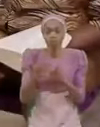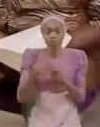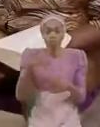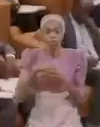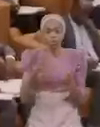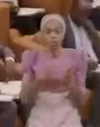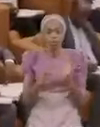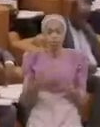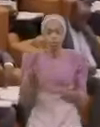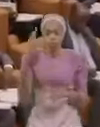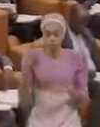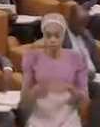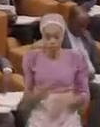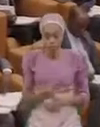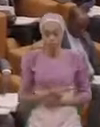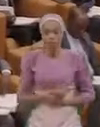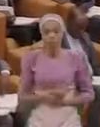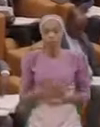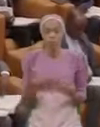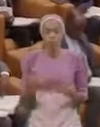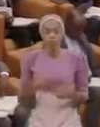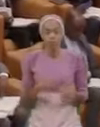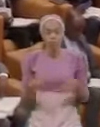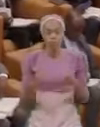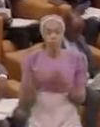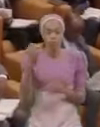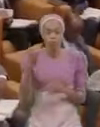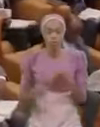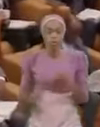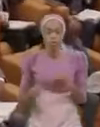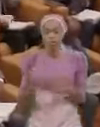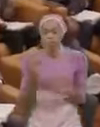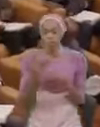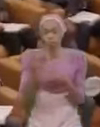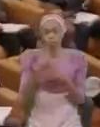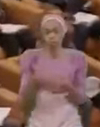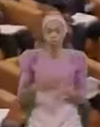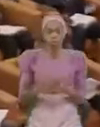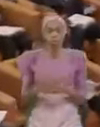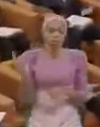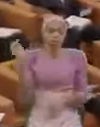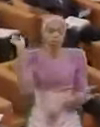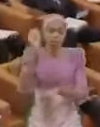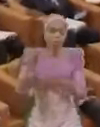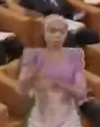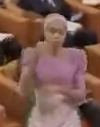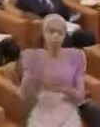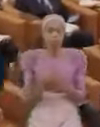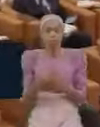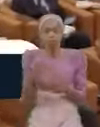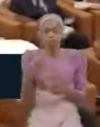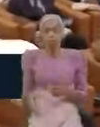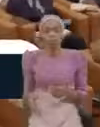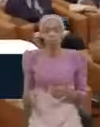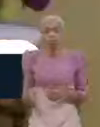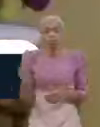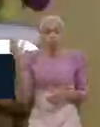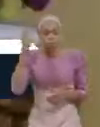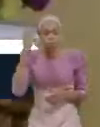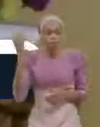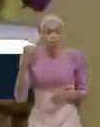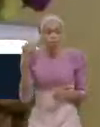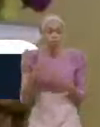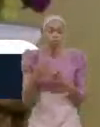nom de Jésus dernier point la prééminence d'écouter la parole au-dessus